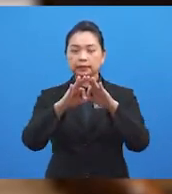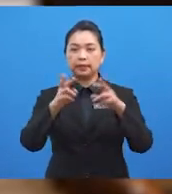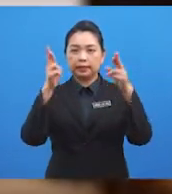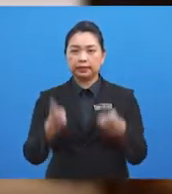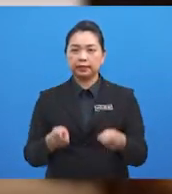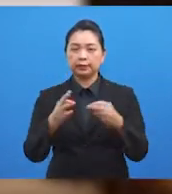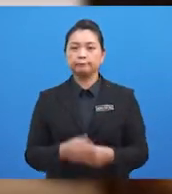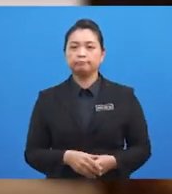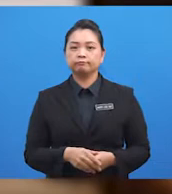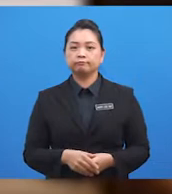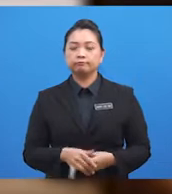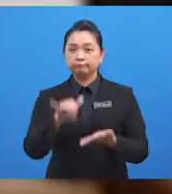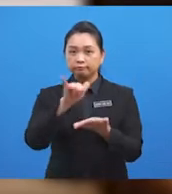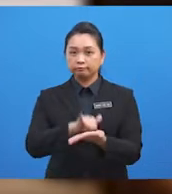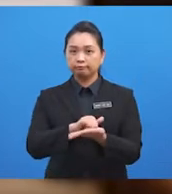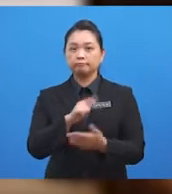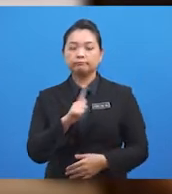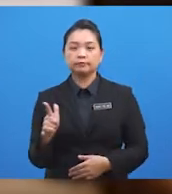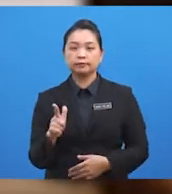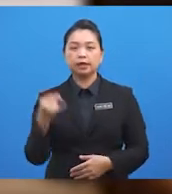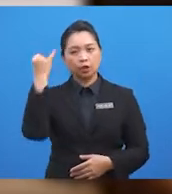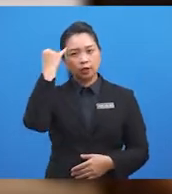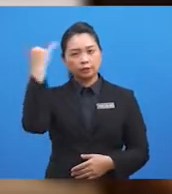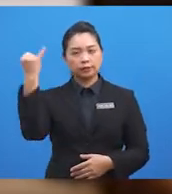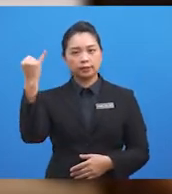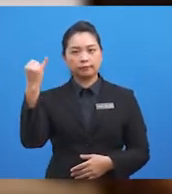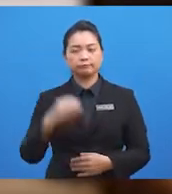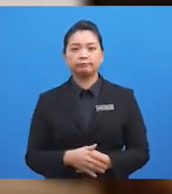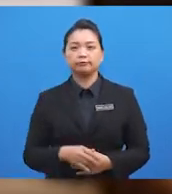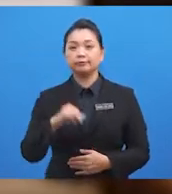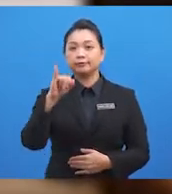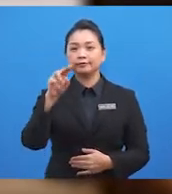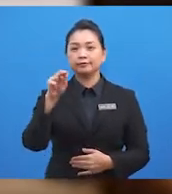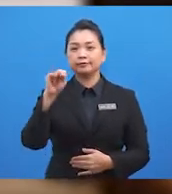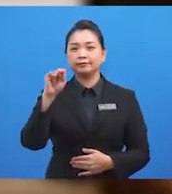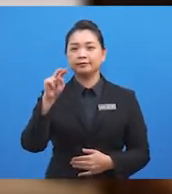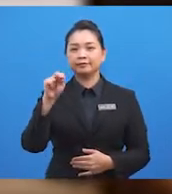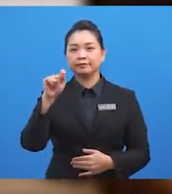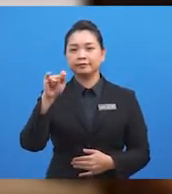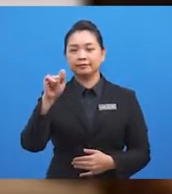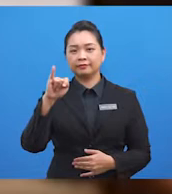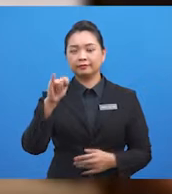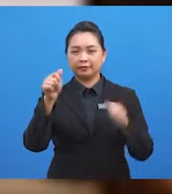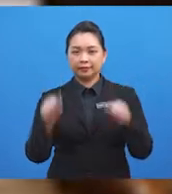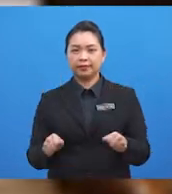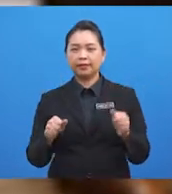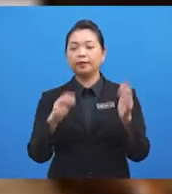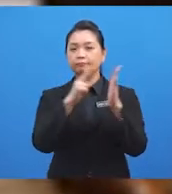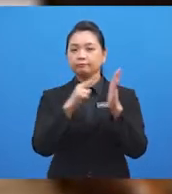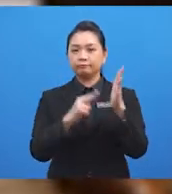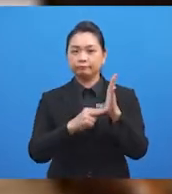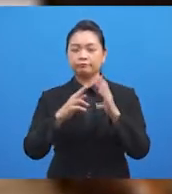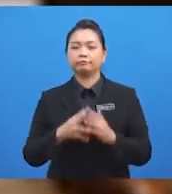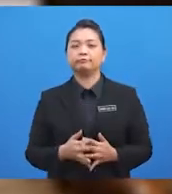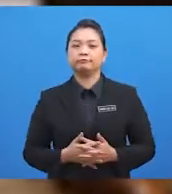rakyat. Begitulah konsep keistimewaan atau immunity seorang ahli badan perundangan.